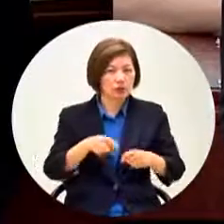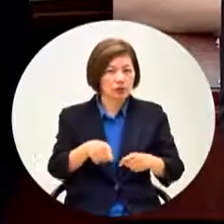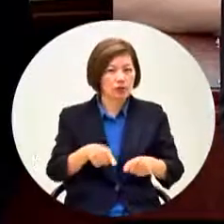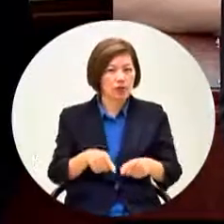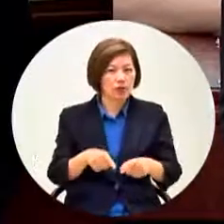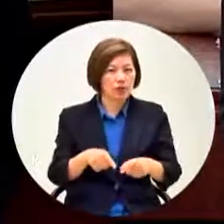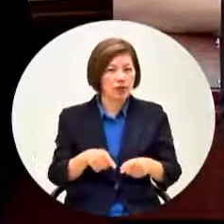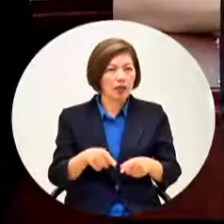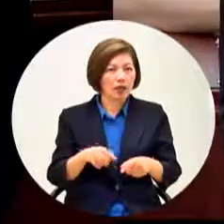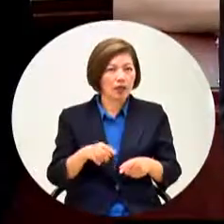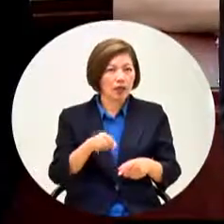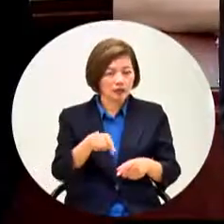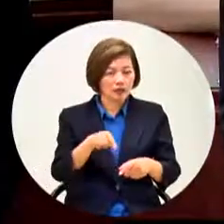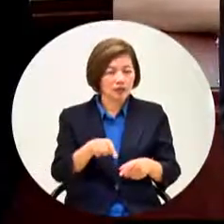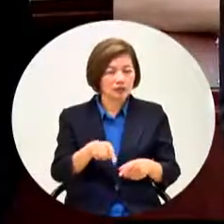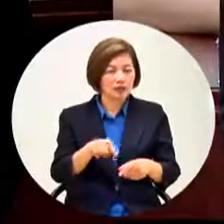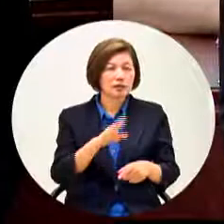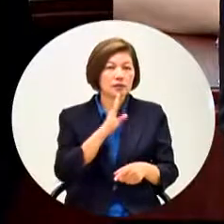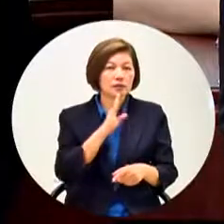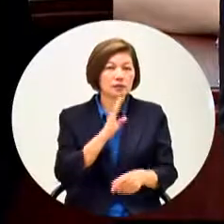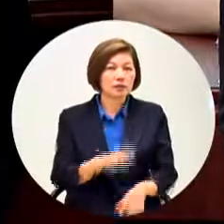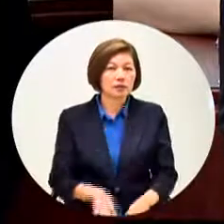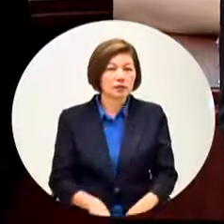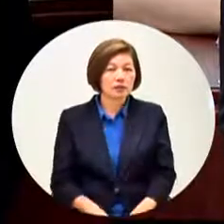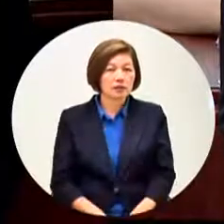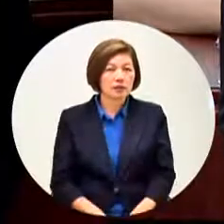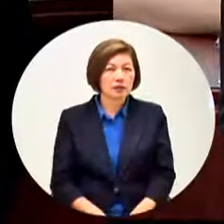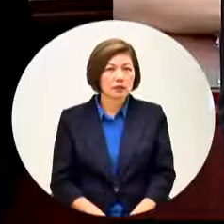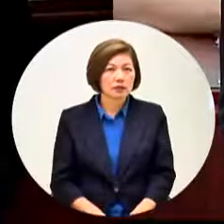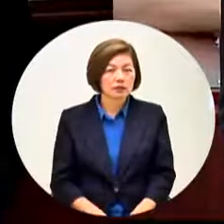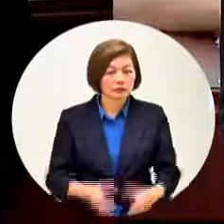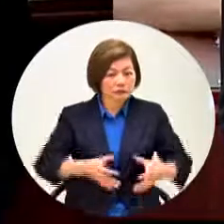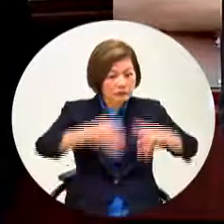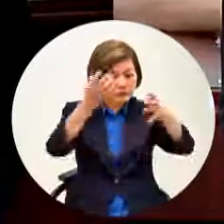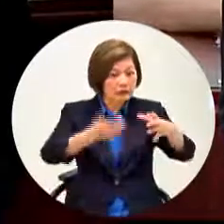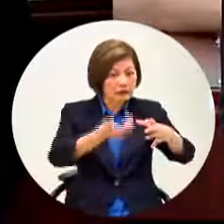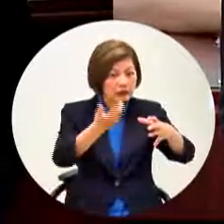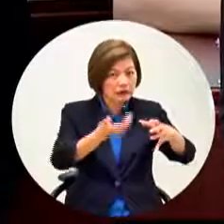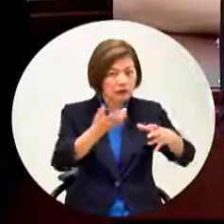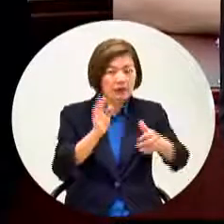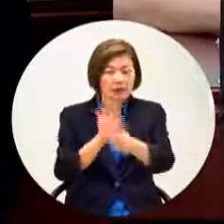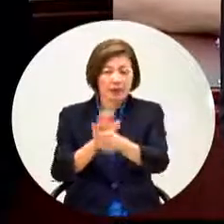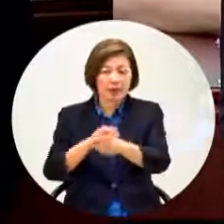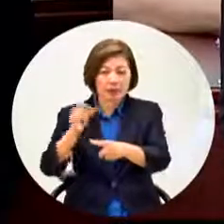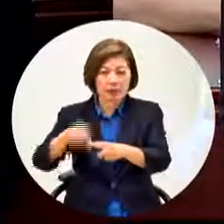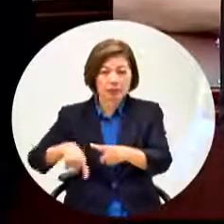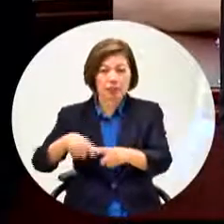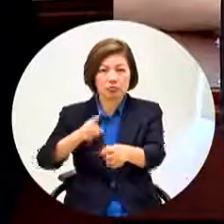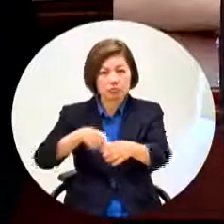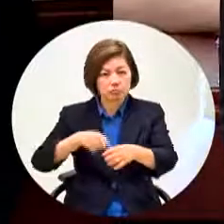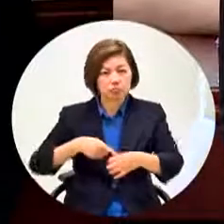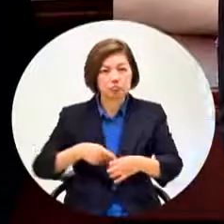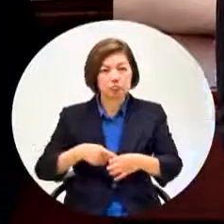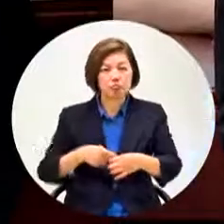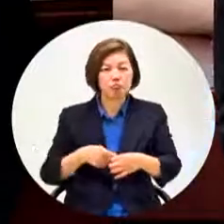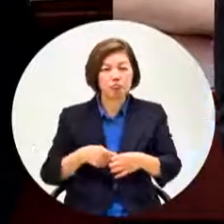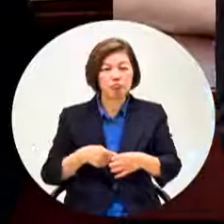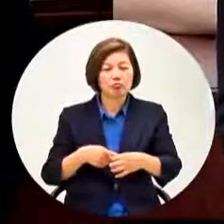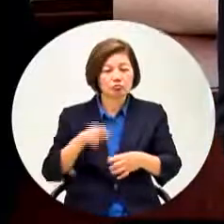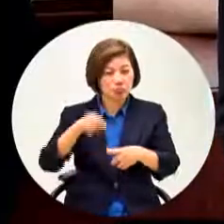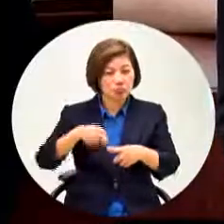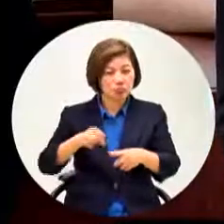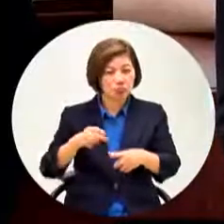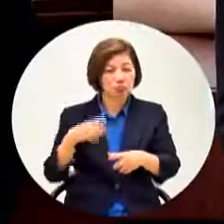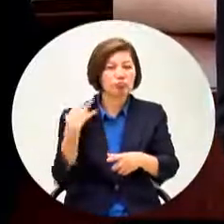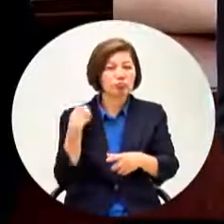讲这条路啊，啊，要予业者伊嘛会当一定要有趁钱，靠多生存嘛。 是。吼、 哦，啊，伊一定要